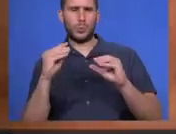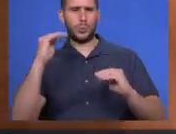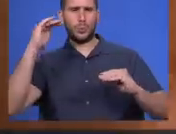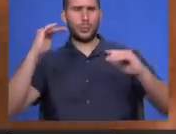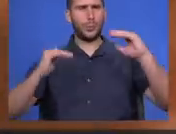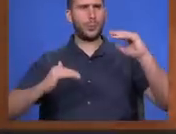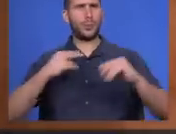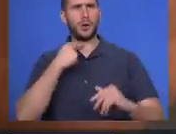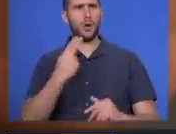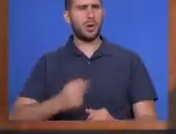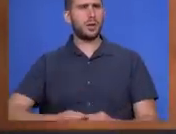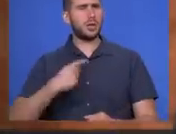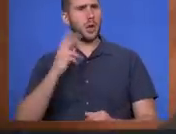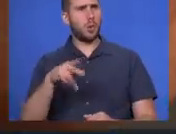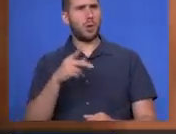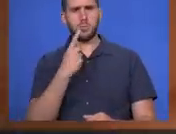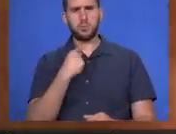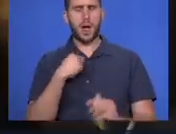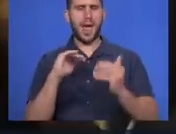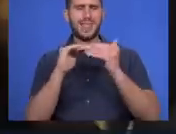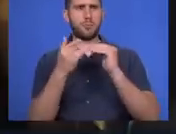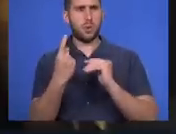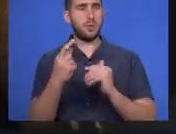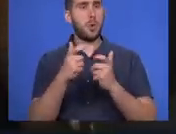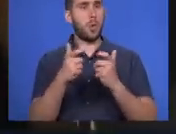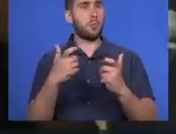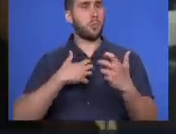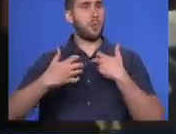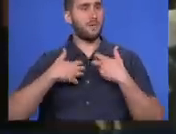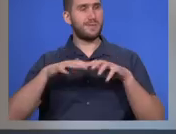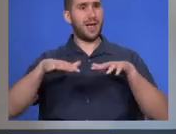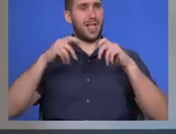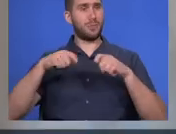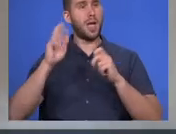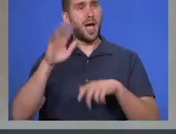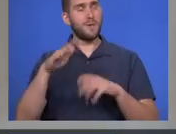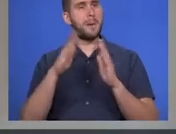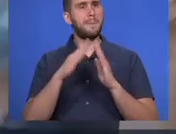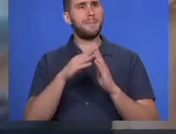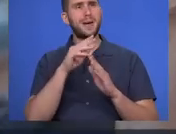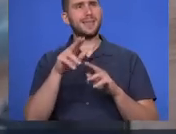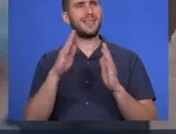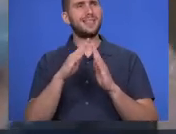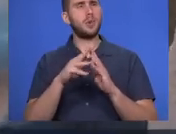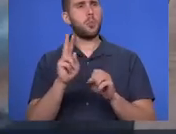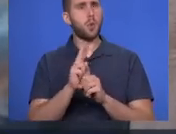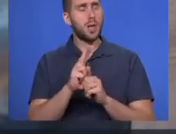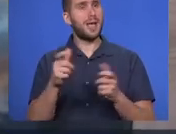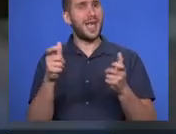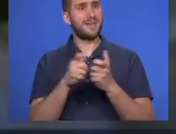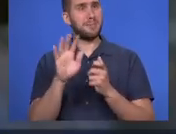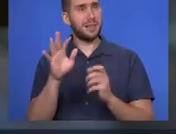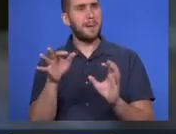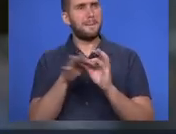הווליום, ואני יכולה גם לעשות התאמות. באולמות מופעים והיכלי תרבות, ואפילו בבתי דיור מוגן, חברת בטיר מחברת